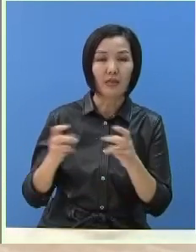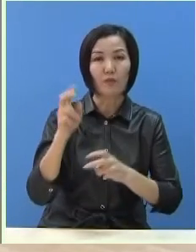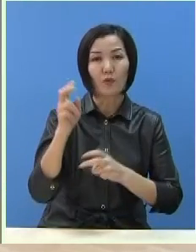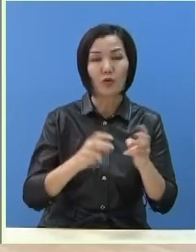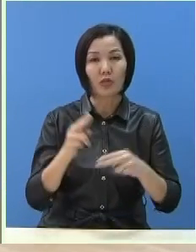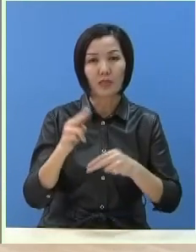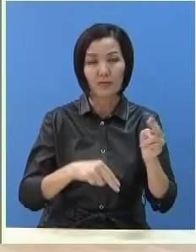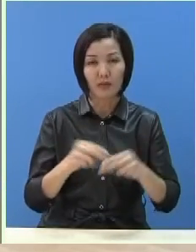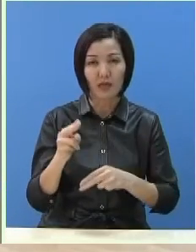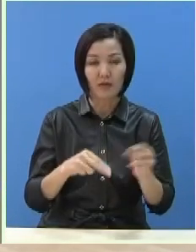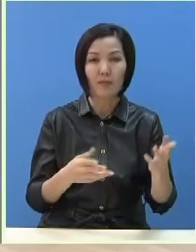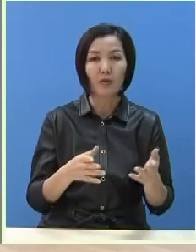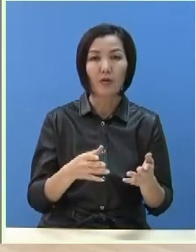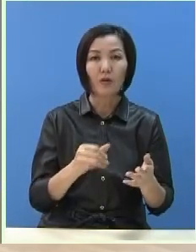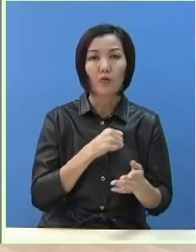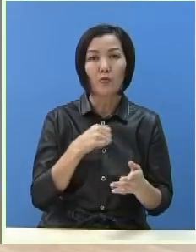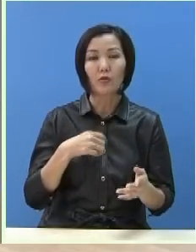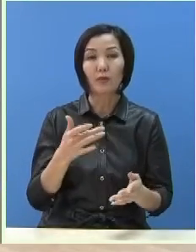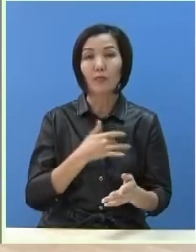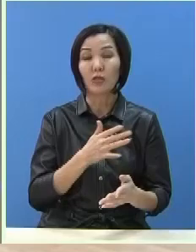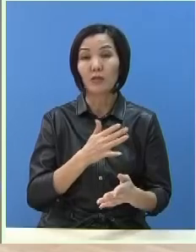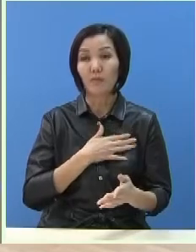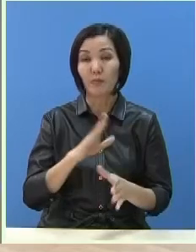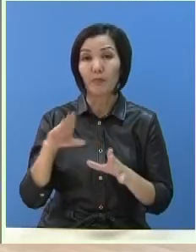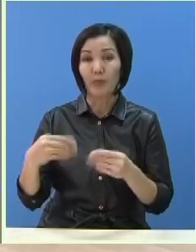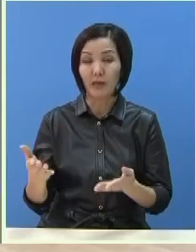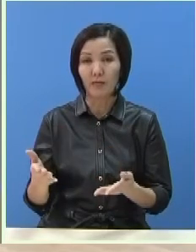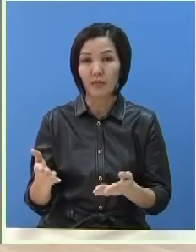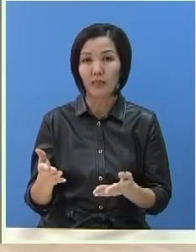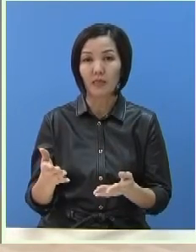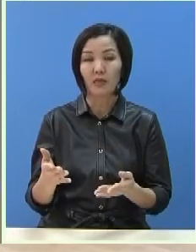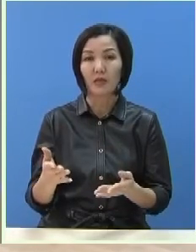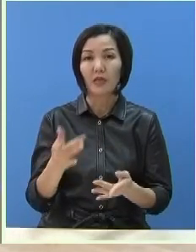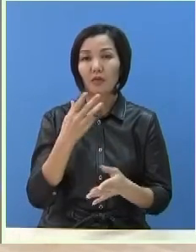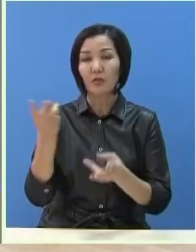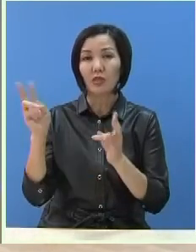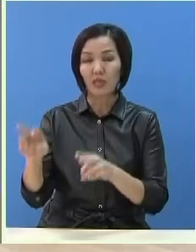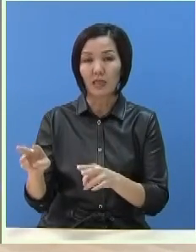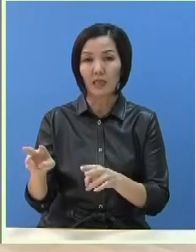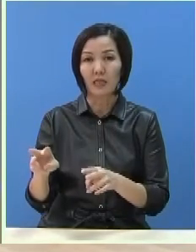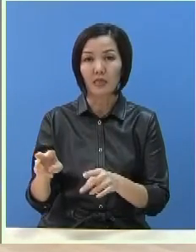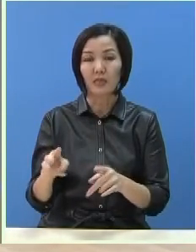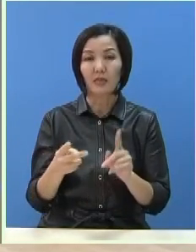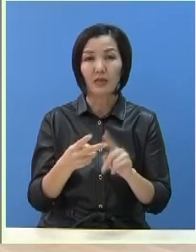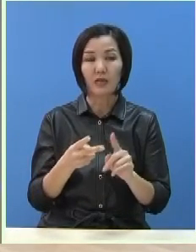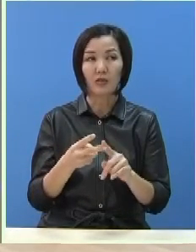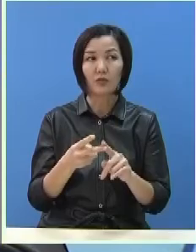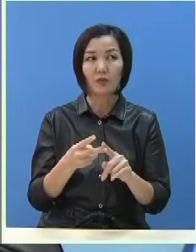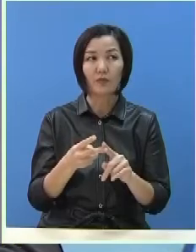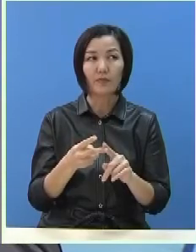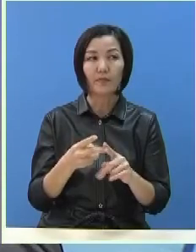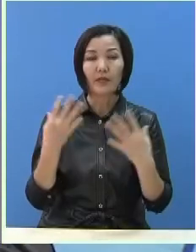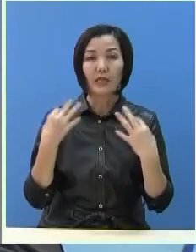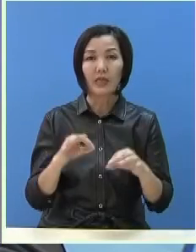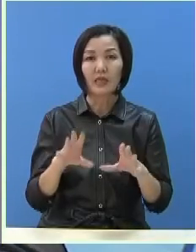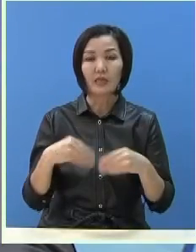сал, өзіңе меншіктеп беремін десе, ол бәрібір немесе шетелде қалады, немесе бізде. Ол тез, иә, екінші жол тез. Сондай бір еркіндік